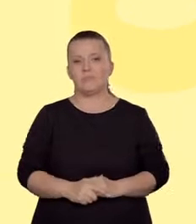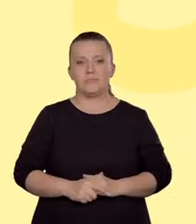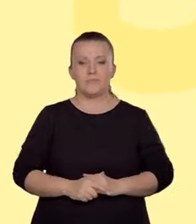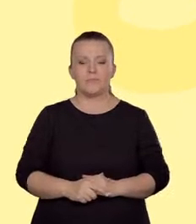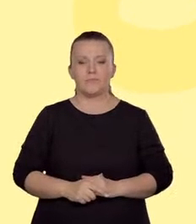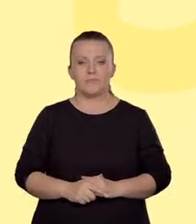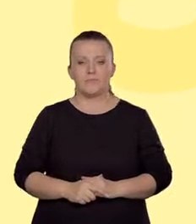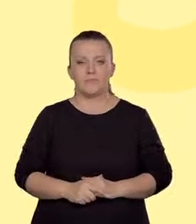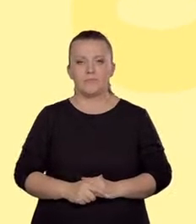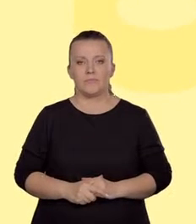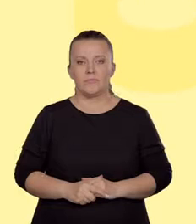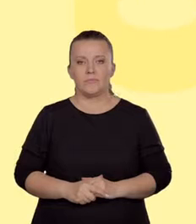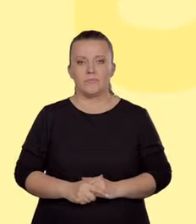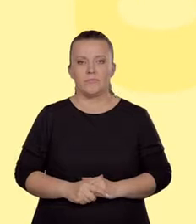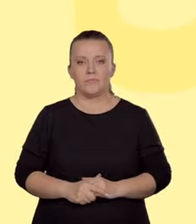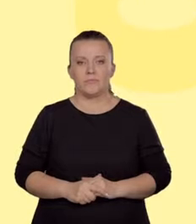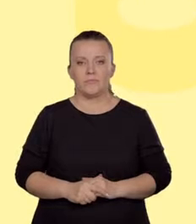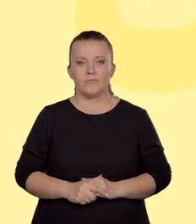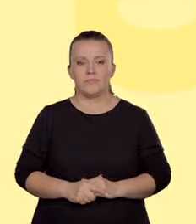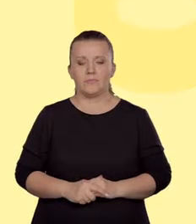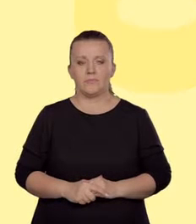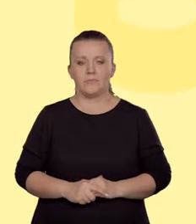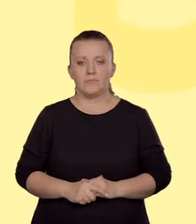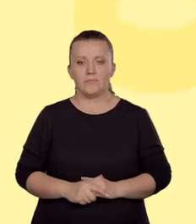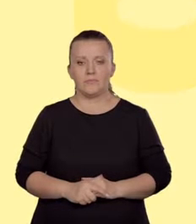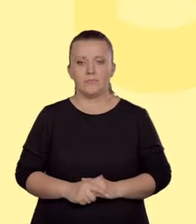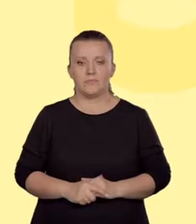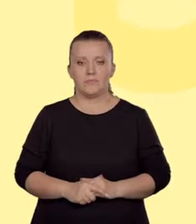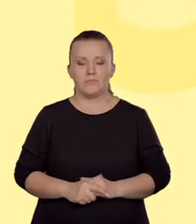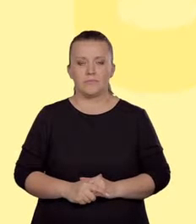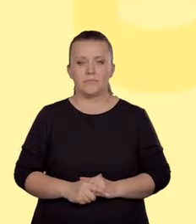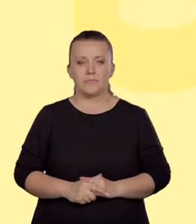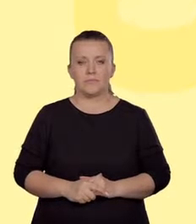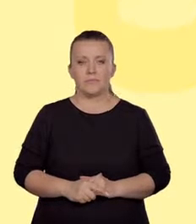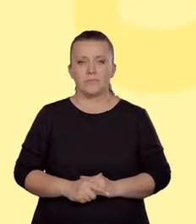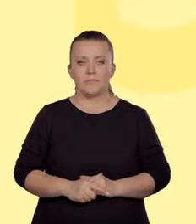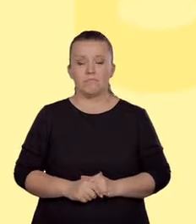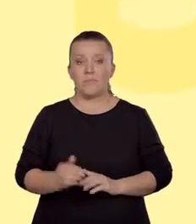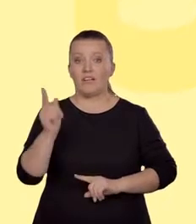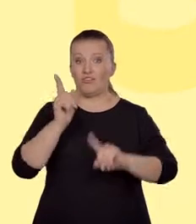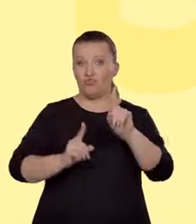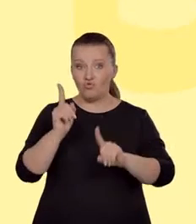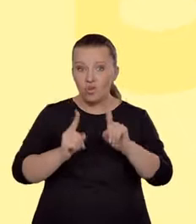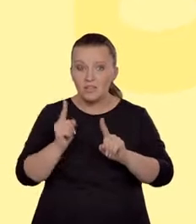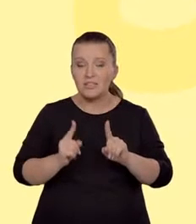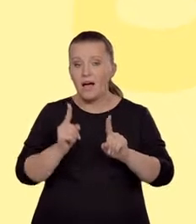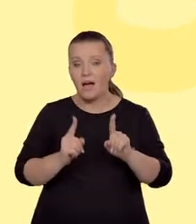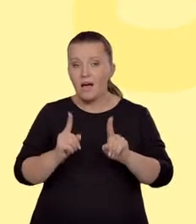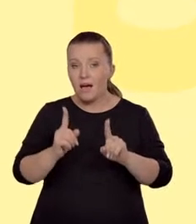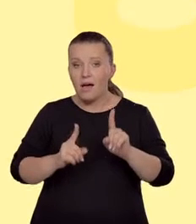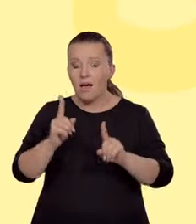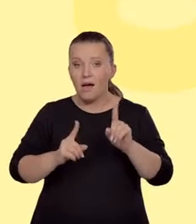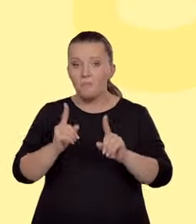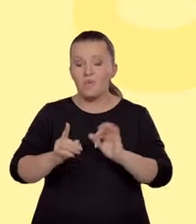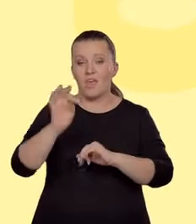wynikiem otrzymanym w efekcie stosowania poprawnych zaokrągleń. Zdarza się czasem, że otrzymane wyniki